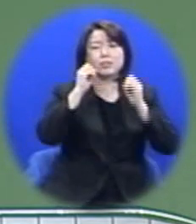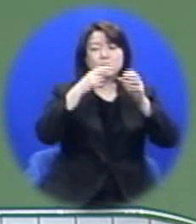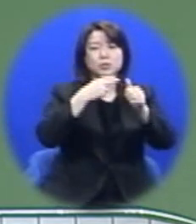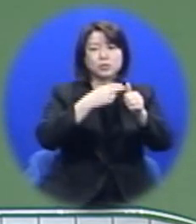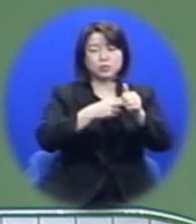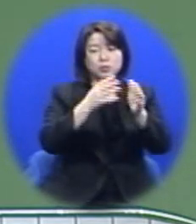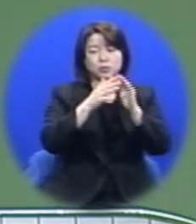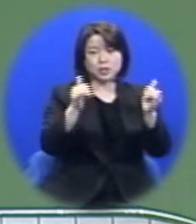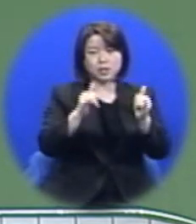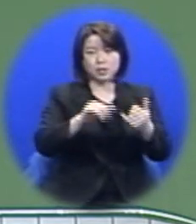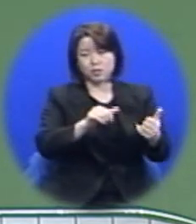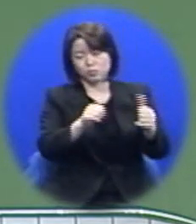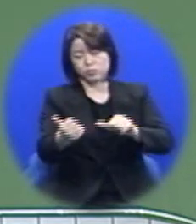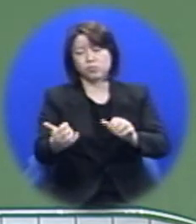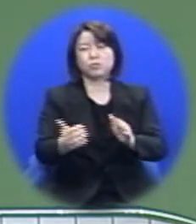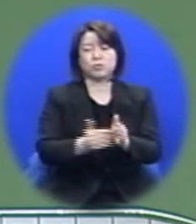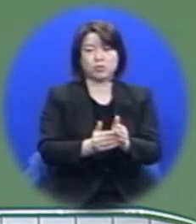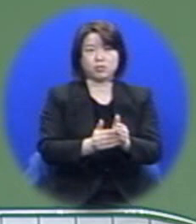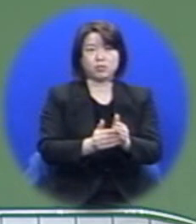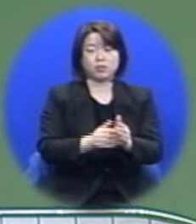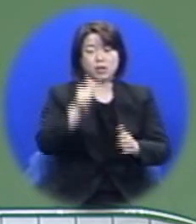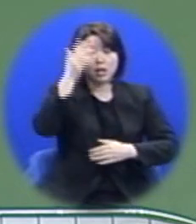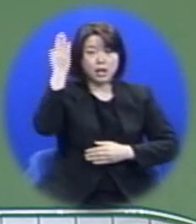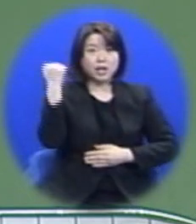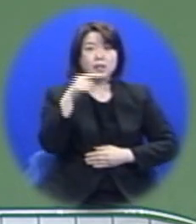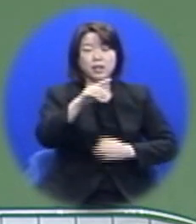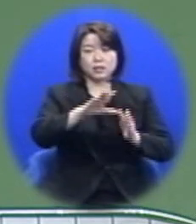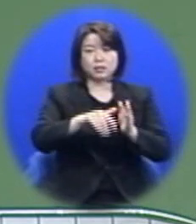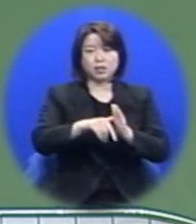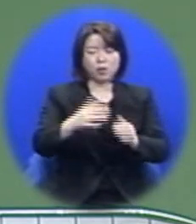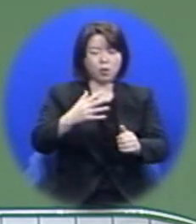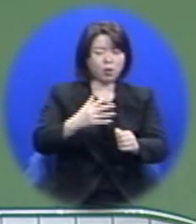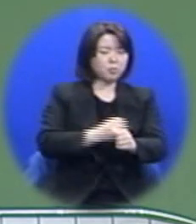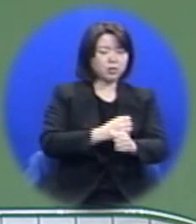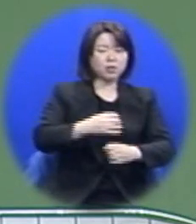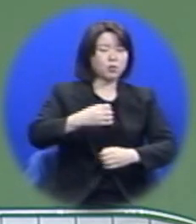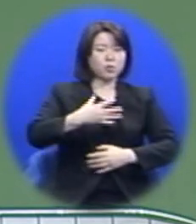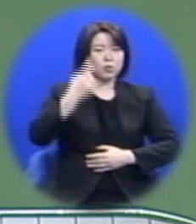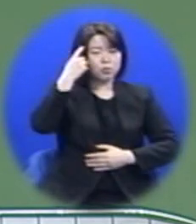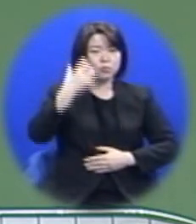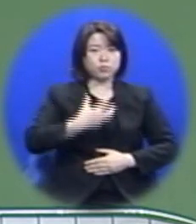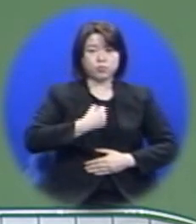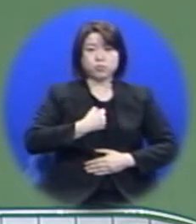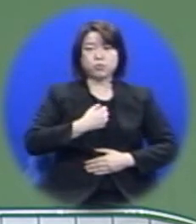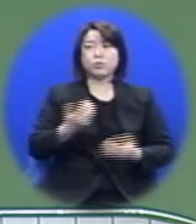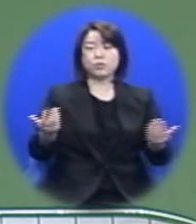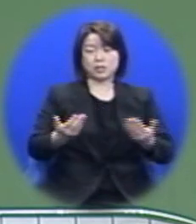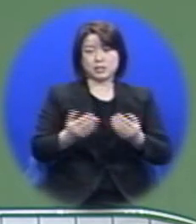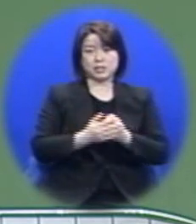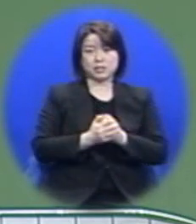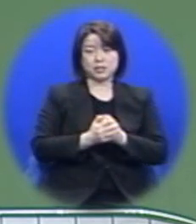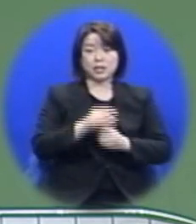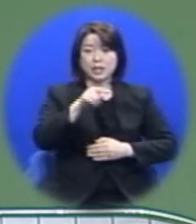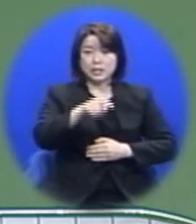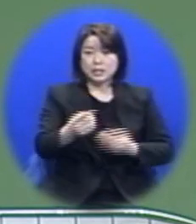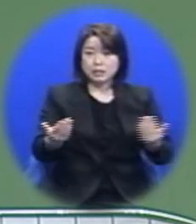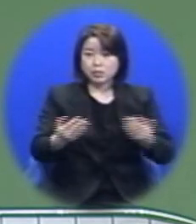그건 그때 당시에는 엄청난 충격적인 사건이었습니다. 이런 일을